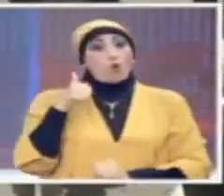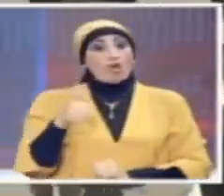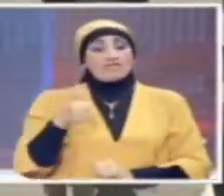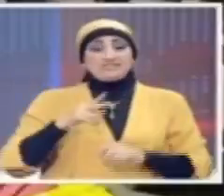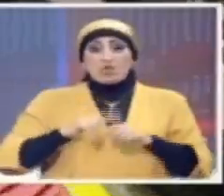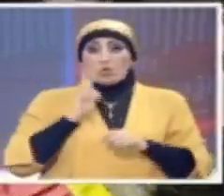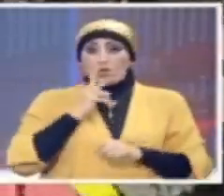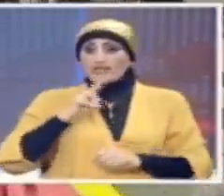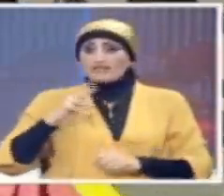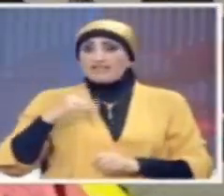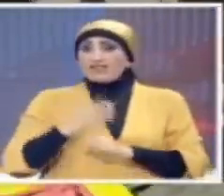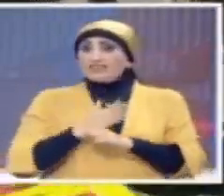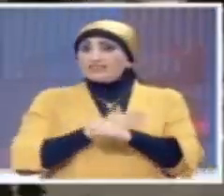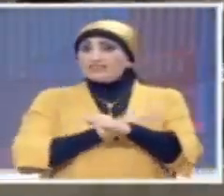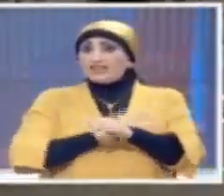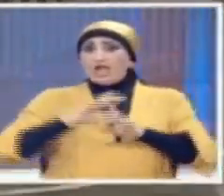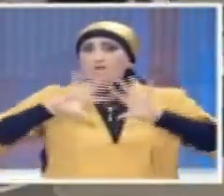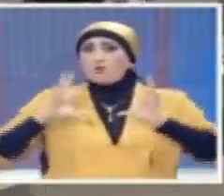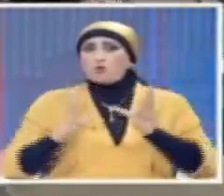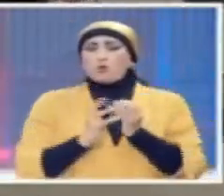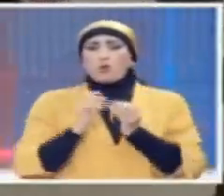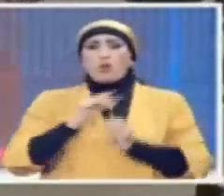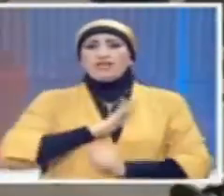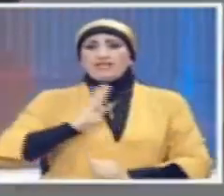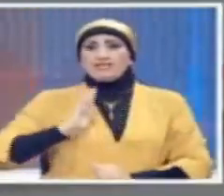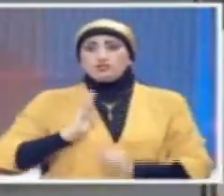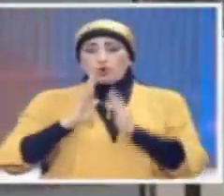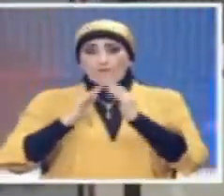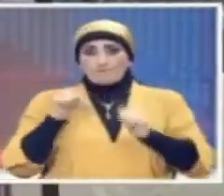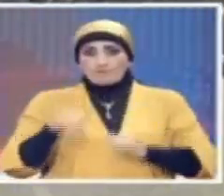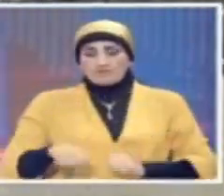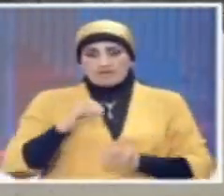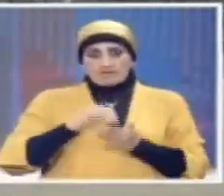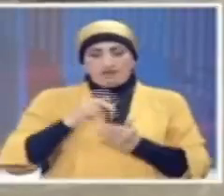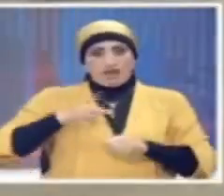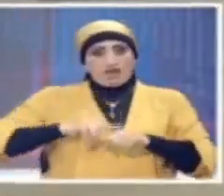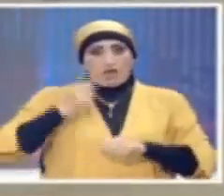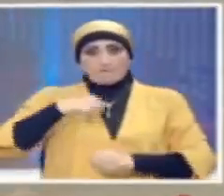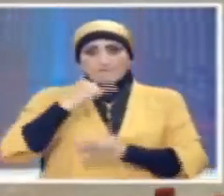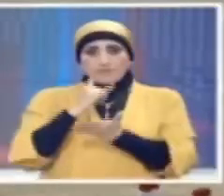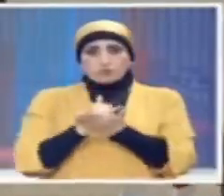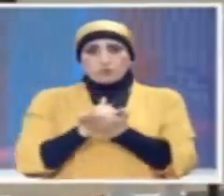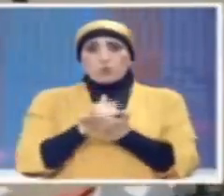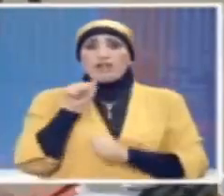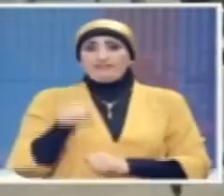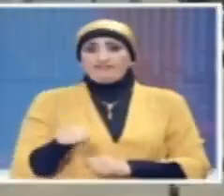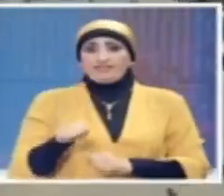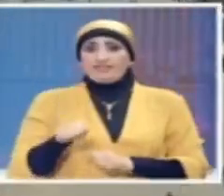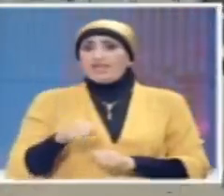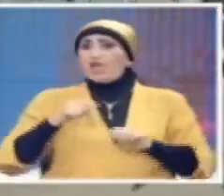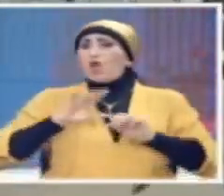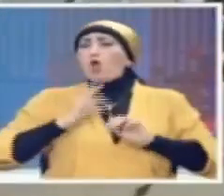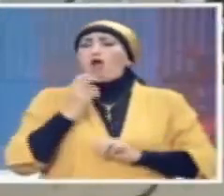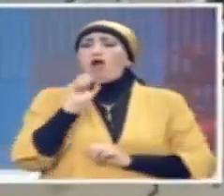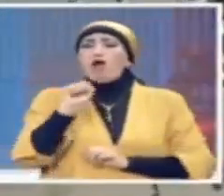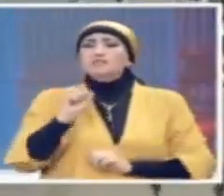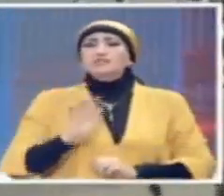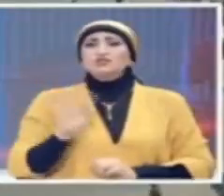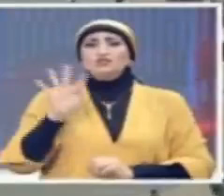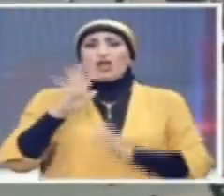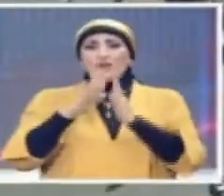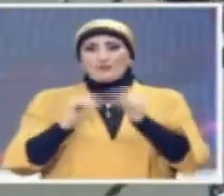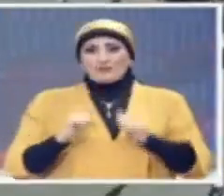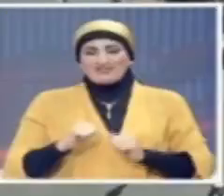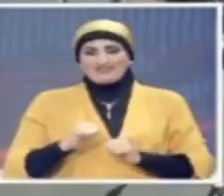تلك الجهود التي تبذلها القوات المسلحة انطلاقا من مسؤوليتها الوطنية تجاه الشعب المصري